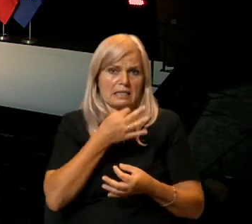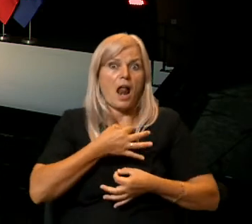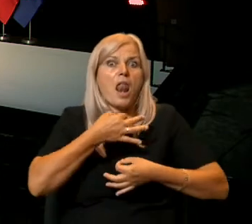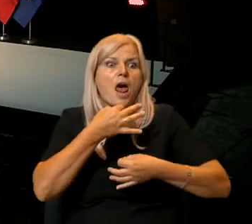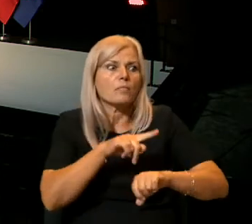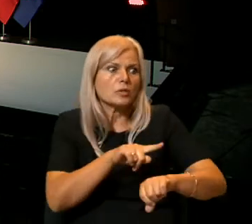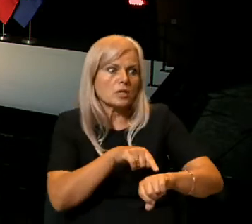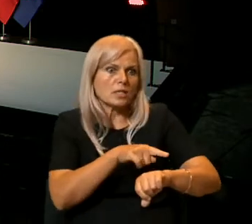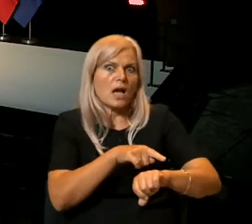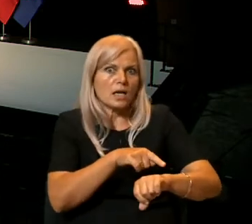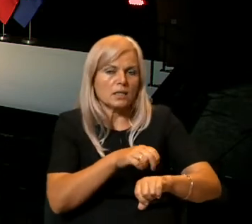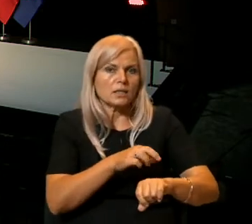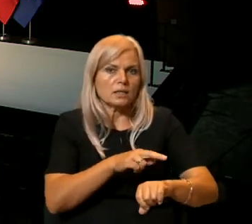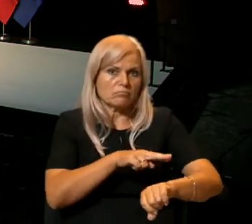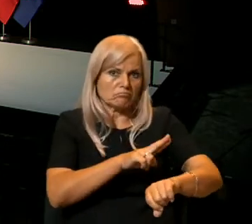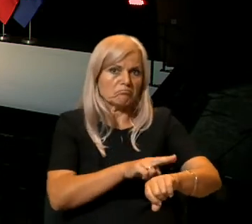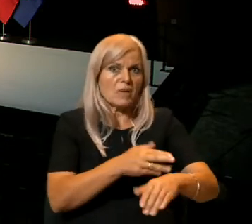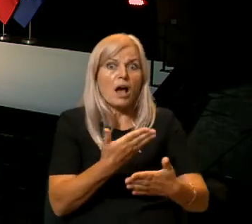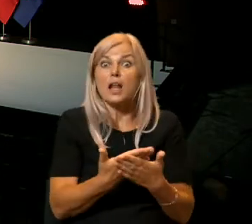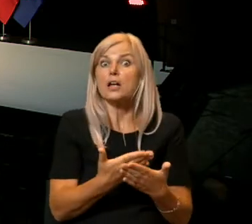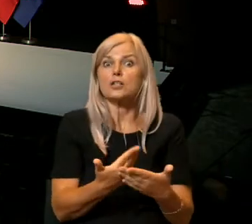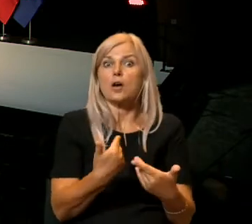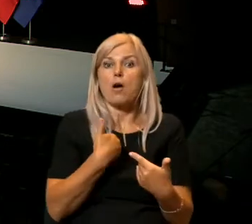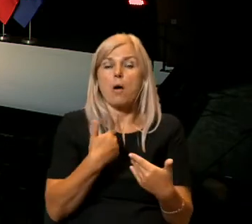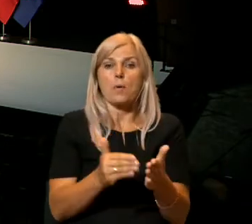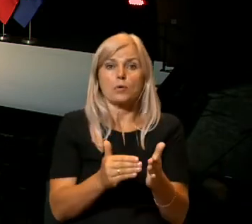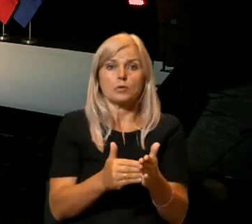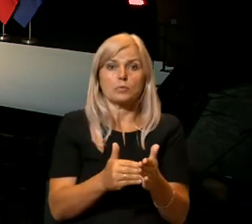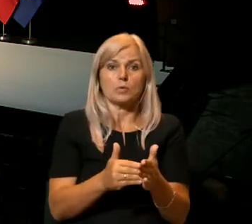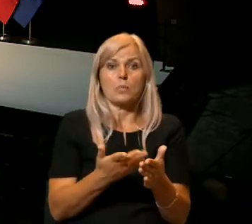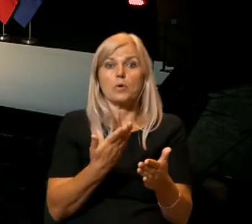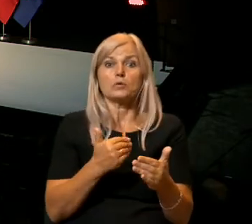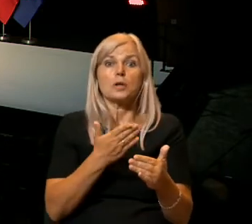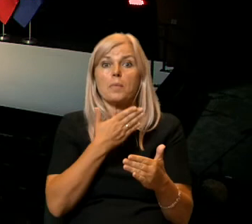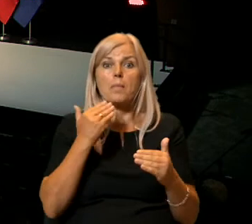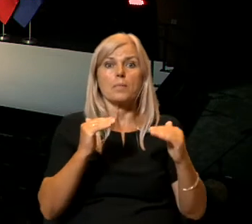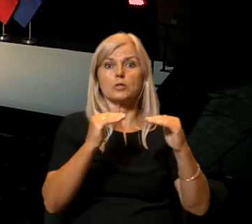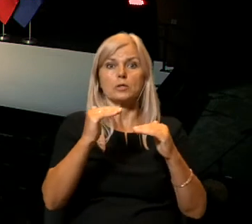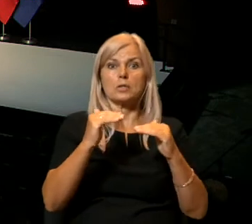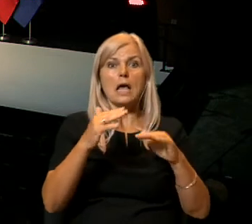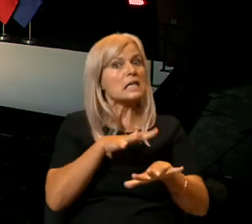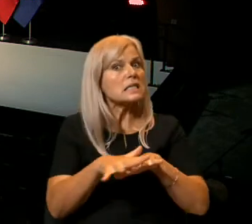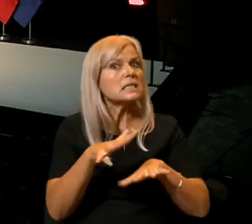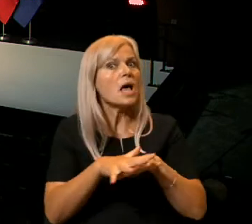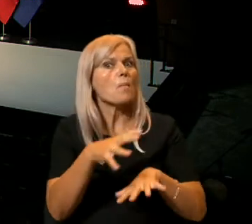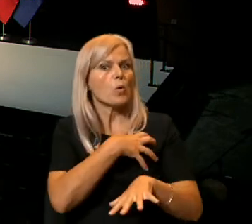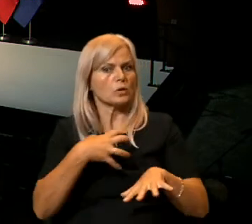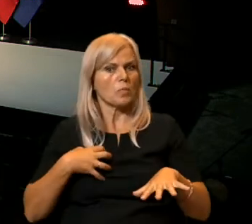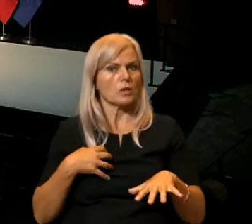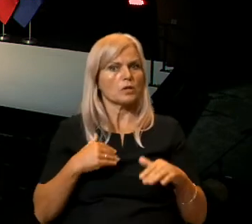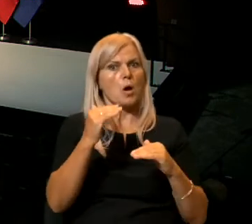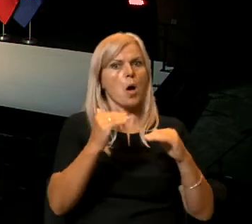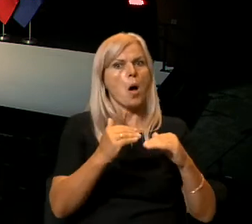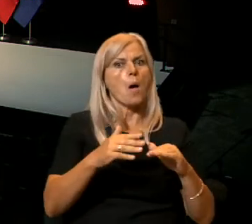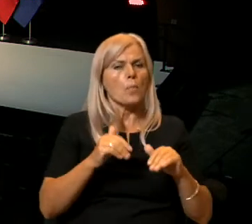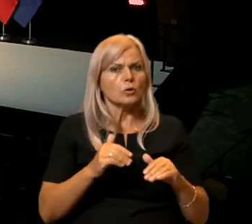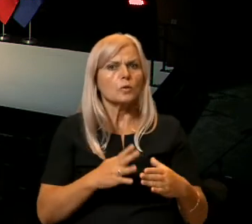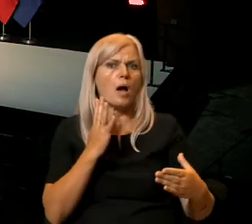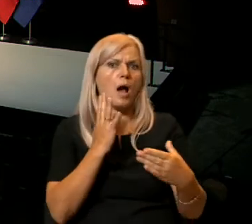nam tego potrzebujemy? Ponieważ nie utrzymamy systemu gospodarczego. Firmy będą musiały